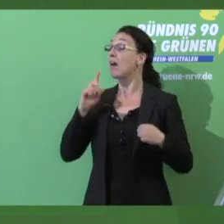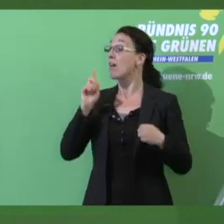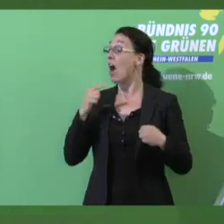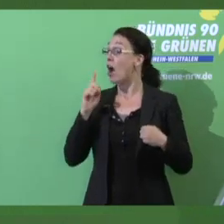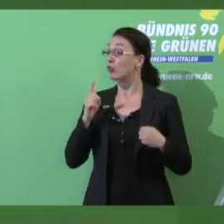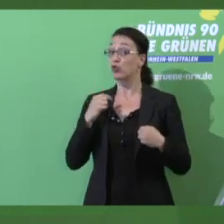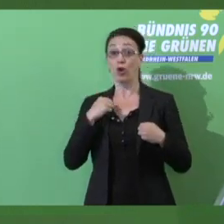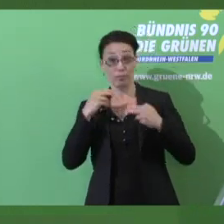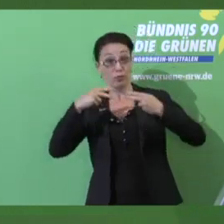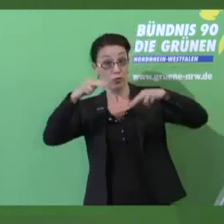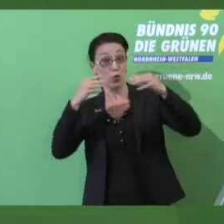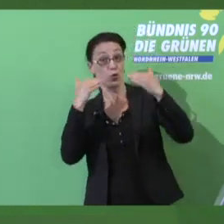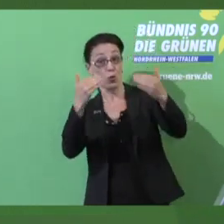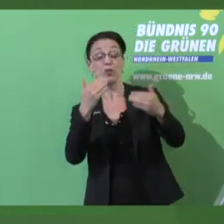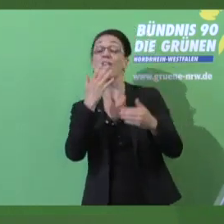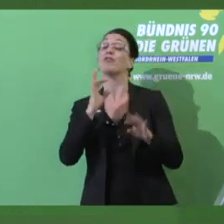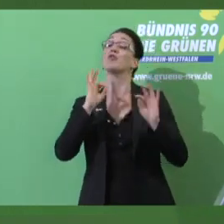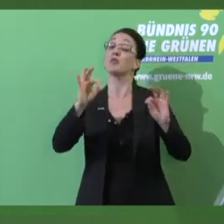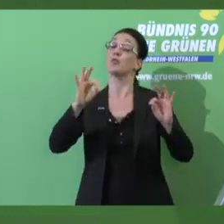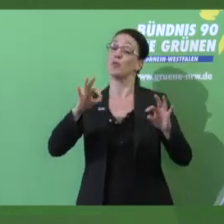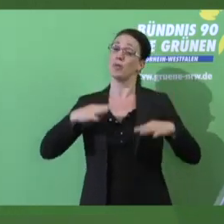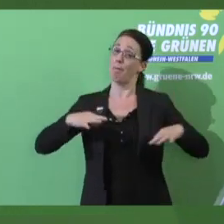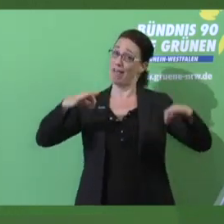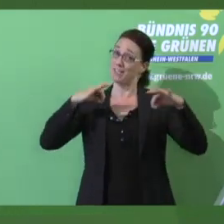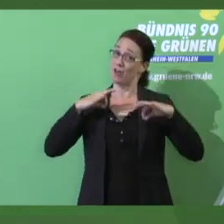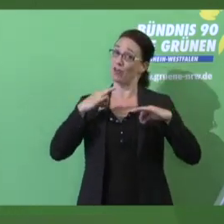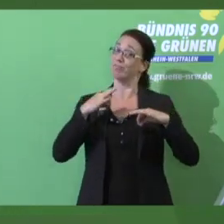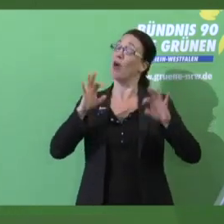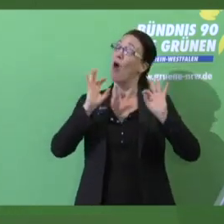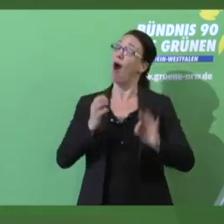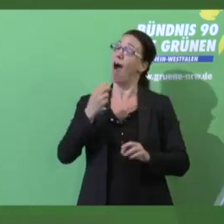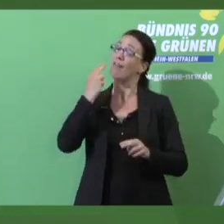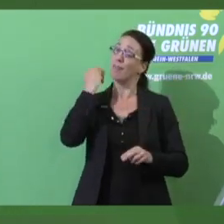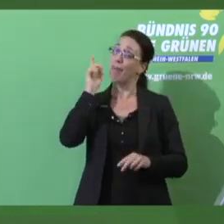Wir wünschen dir gute Besserung, dass du bald wieder bei uns bist.